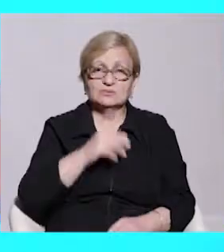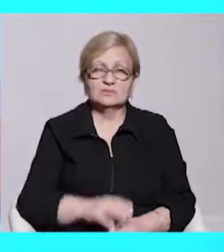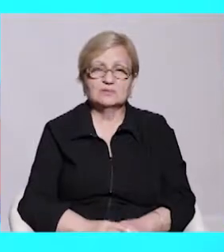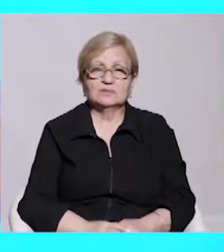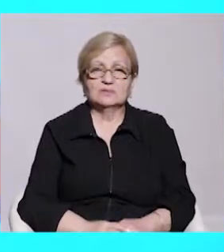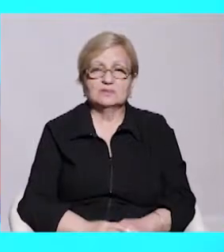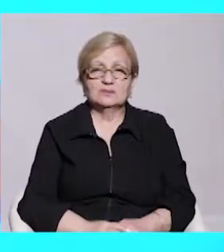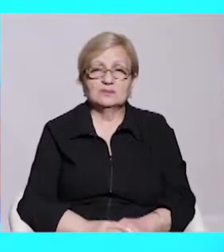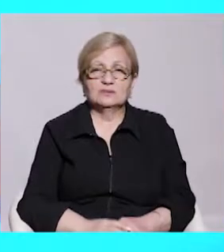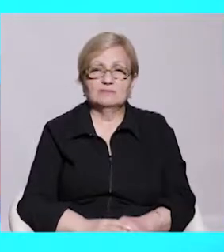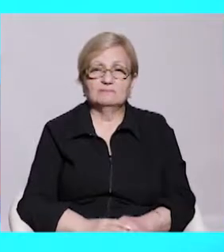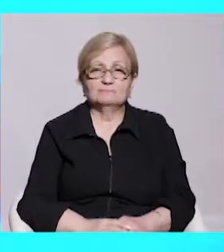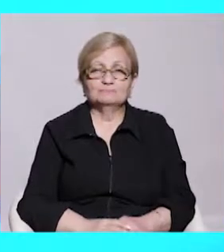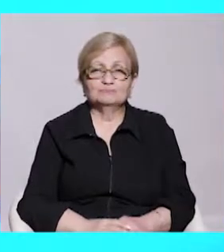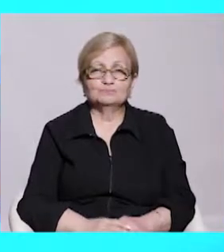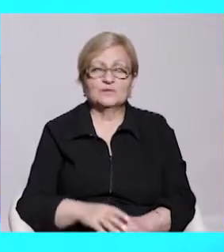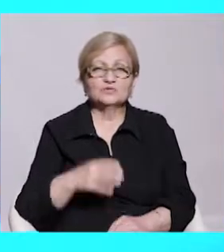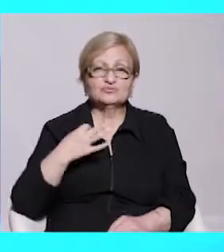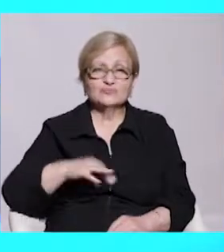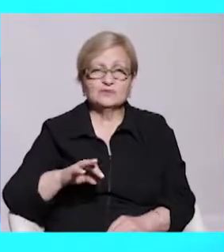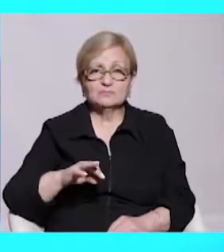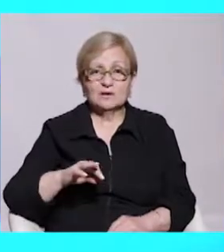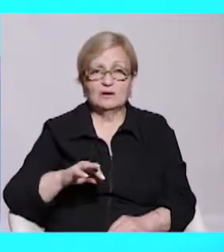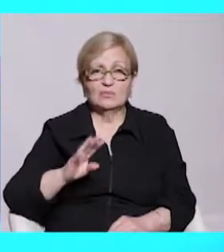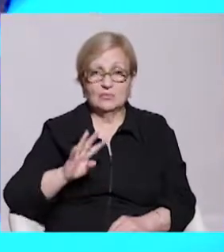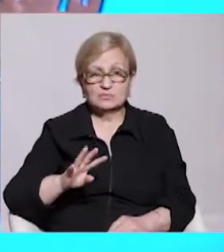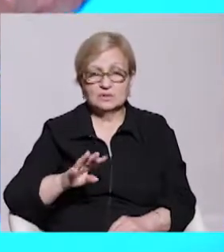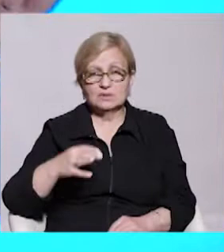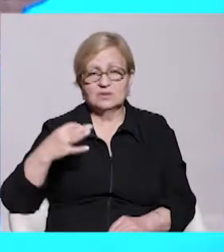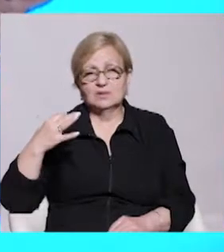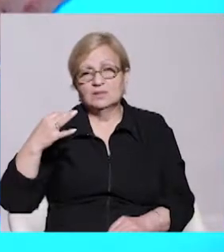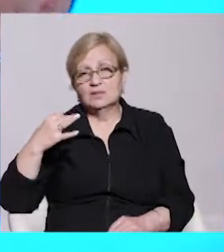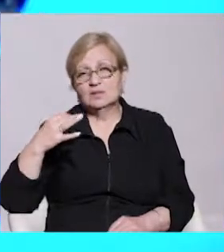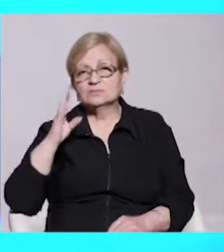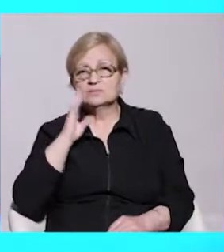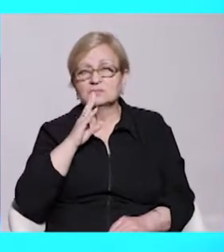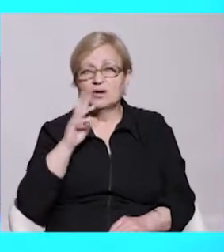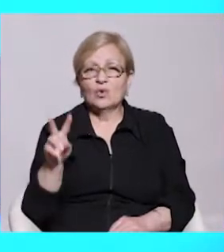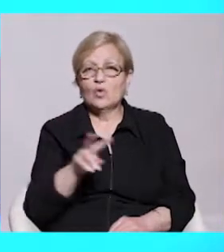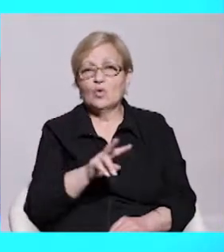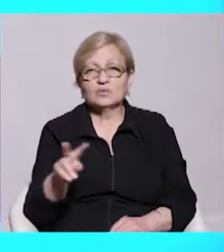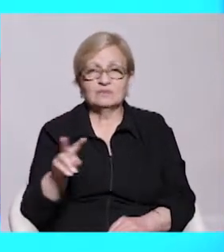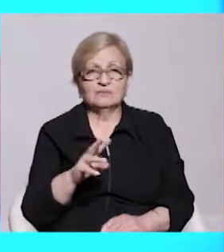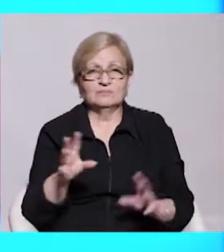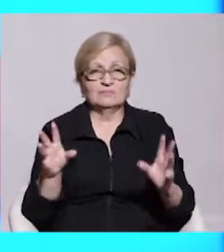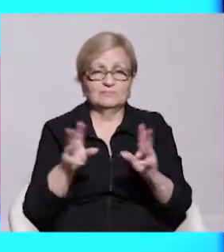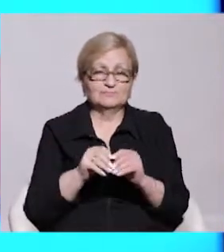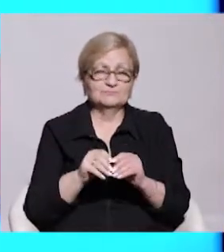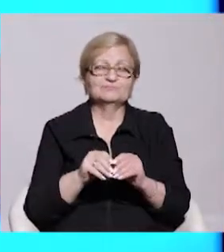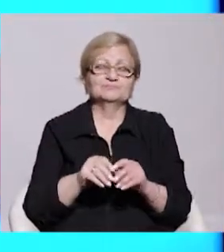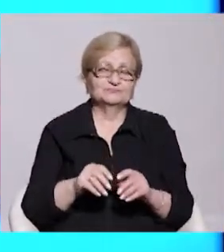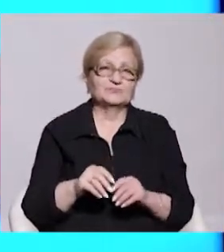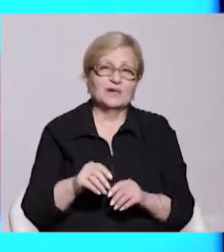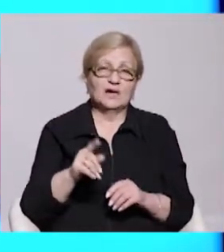ამით რას გავიგებთ? შვილმა შუა დღემდე, დედამ შუა დღემდე რამდენი შეჭამეს?